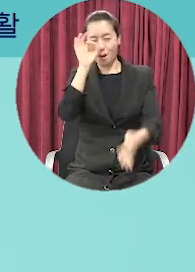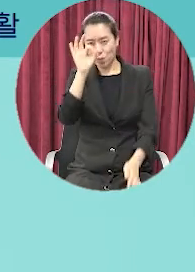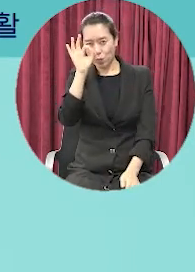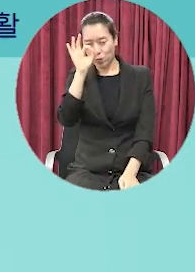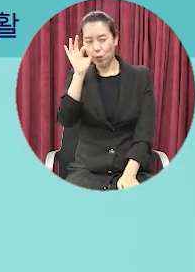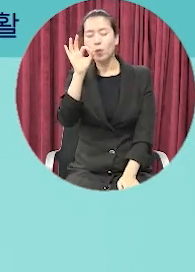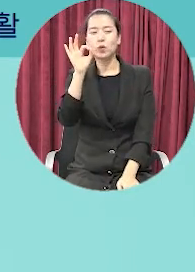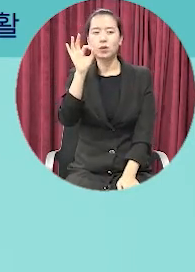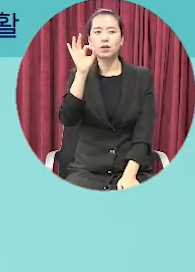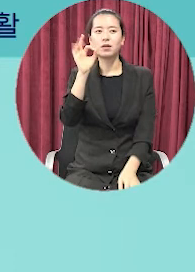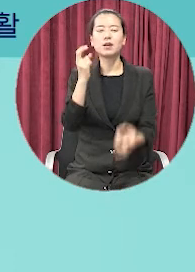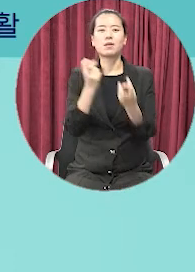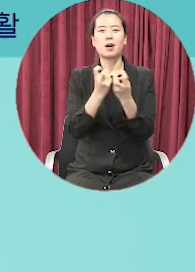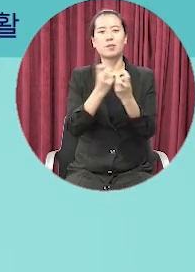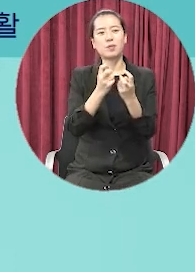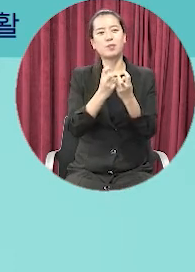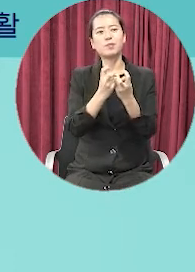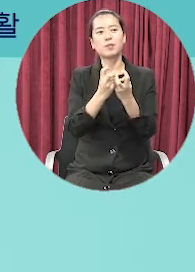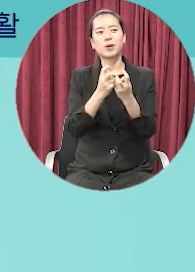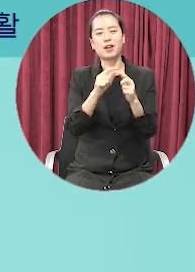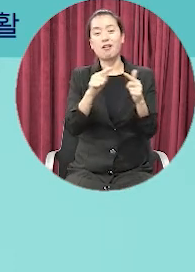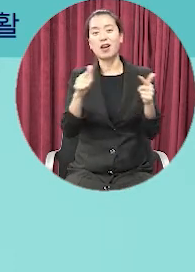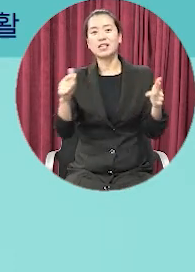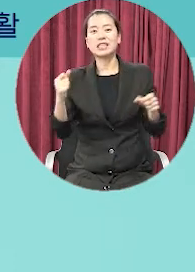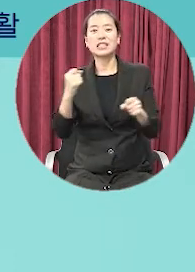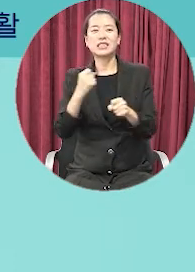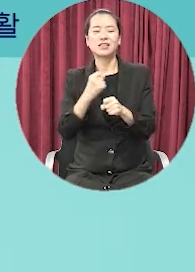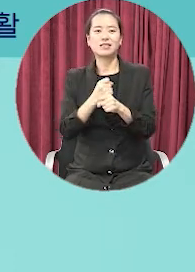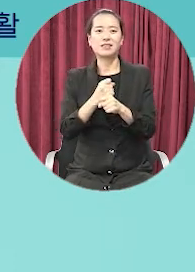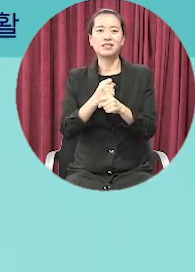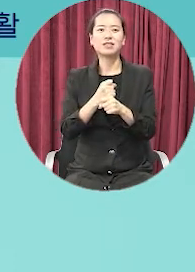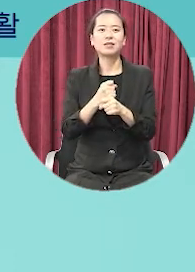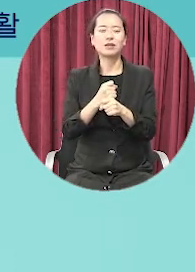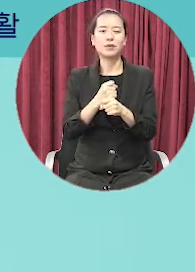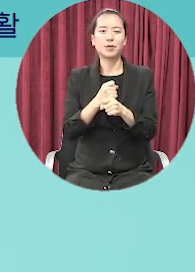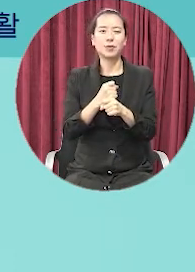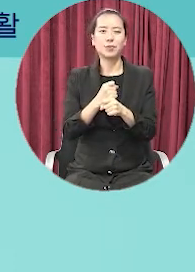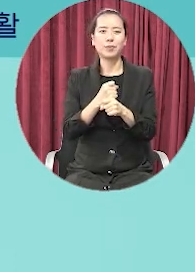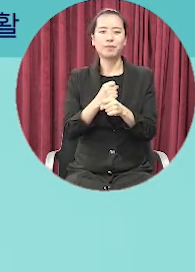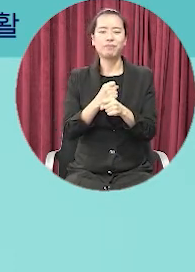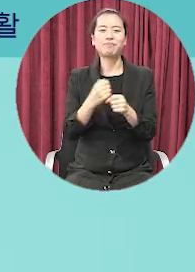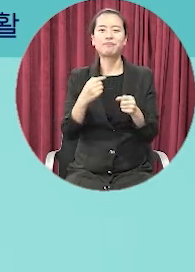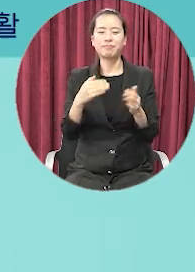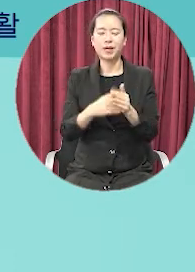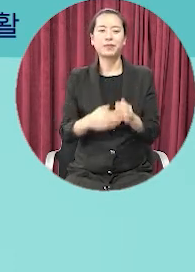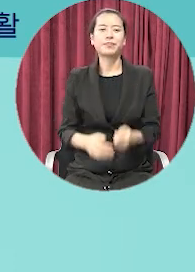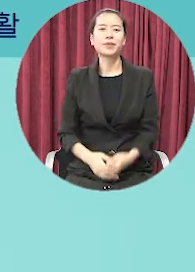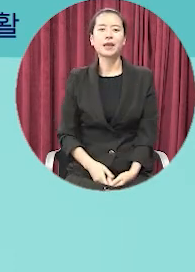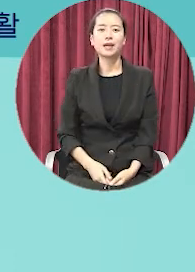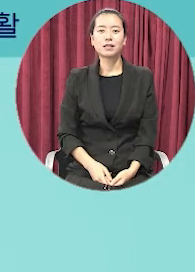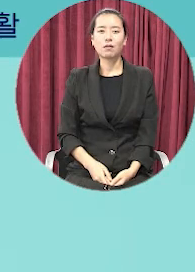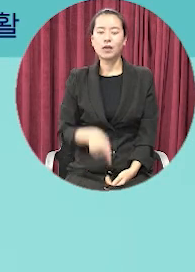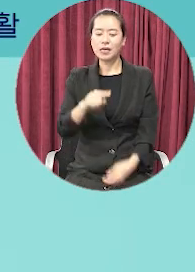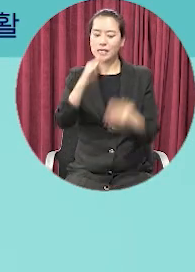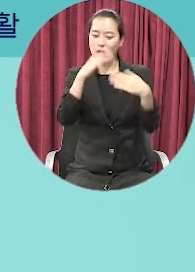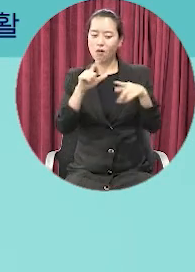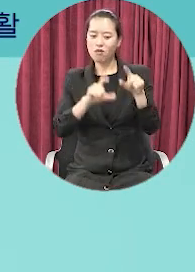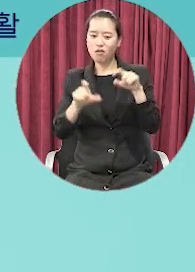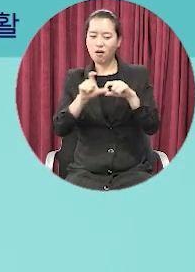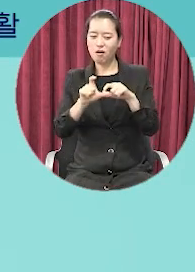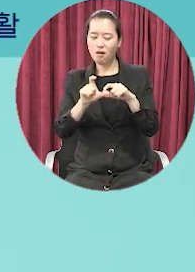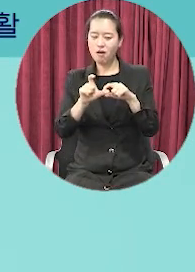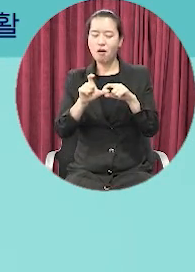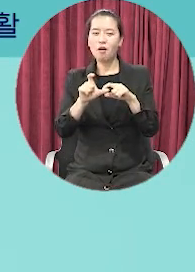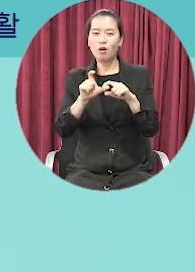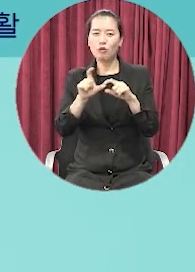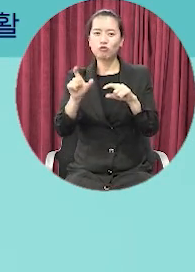있게 이렇게 만들어서 이 내용들을 앞으로 계속 좀 더 업데이트해서 교육